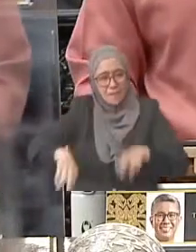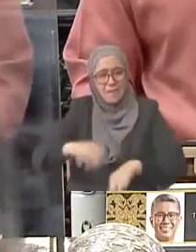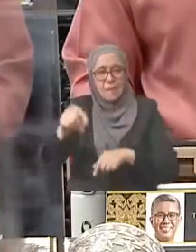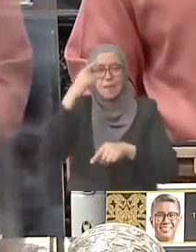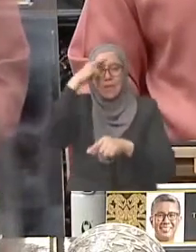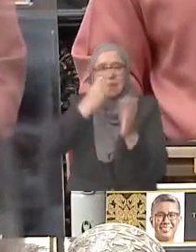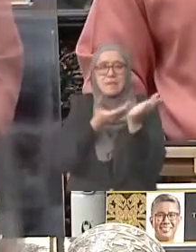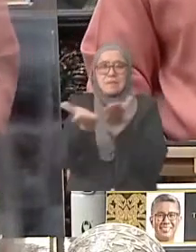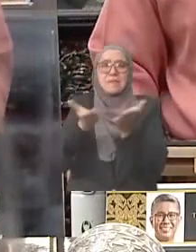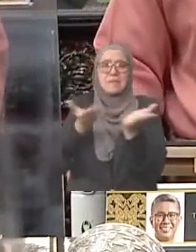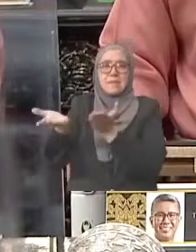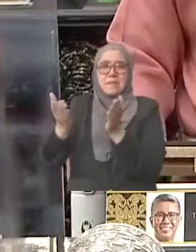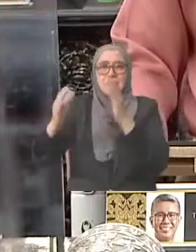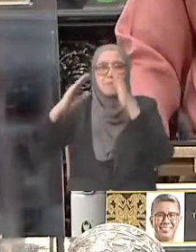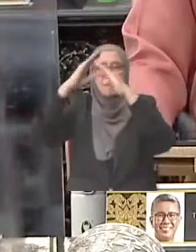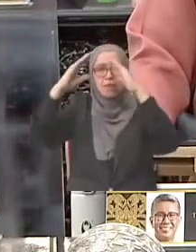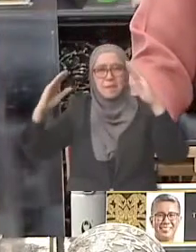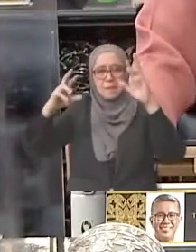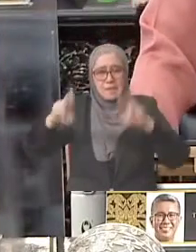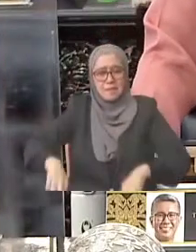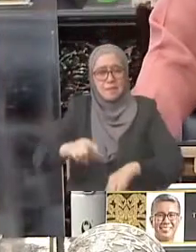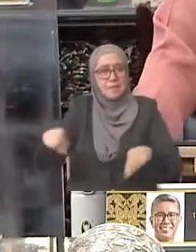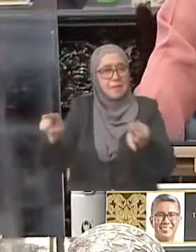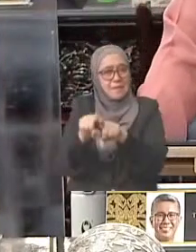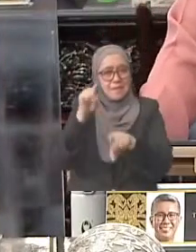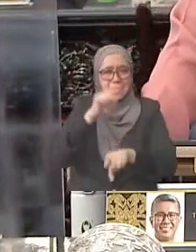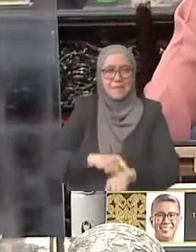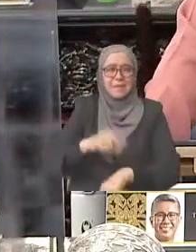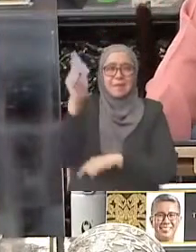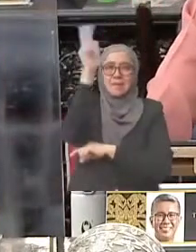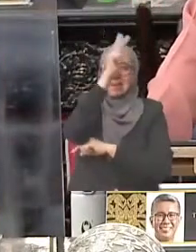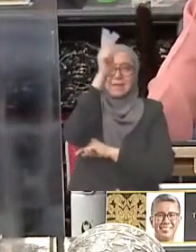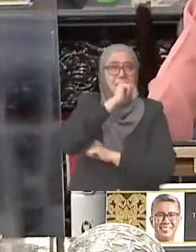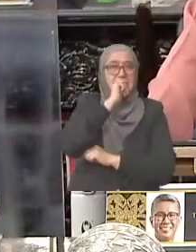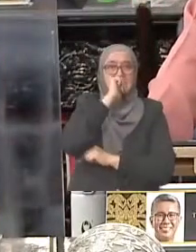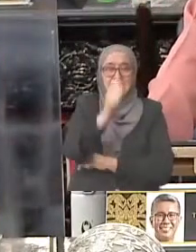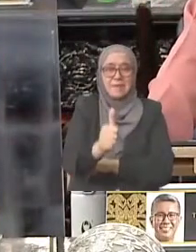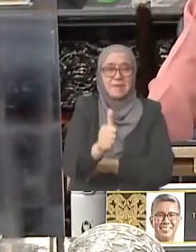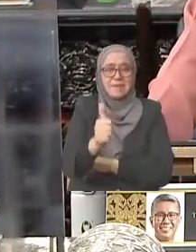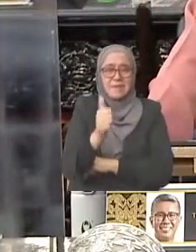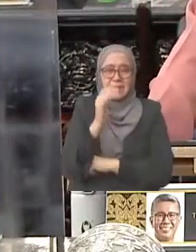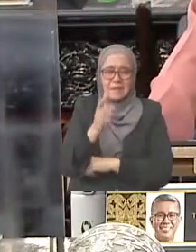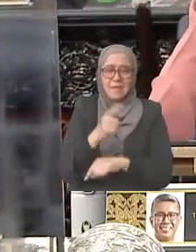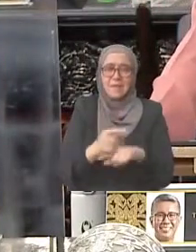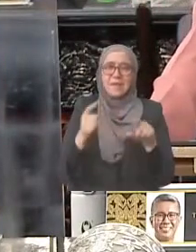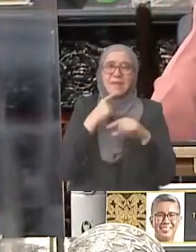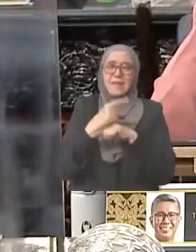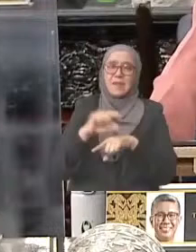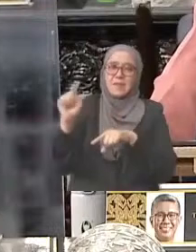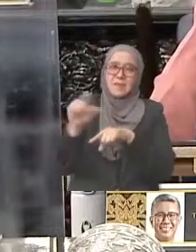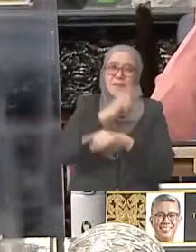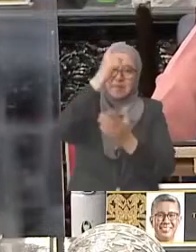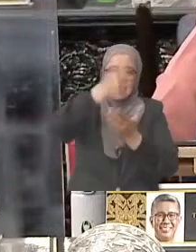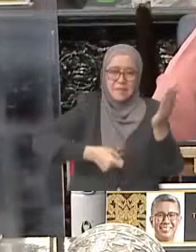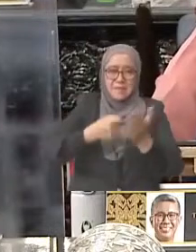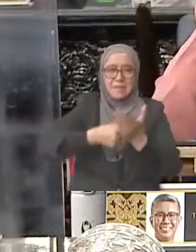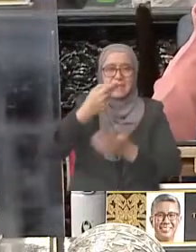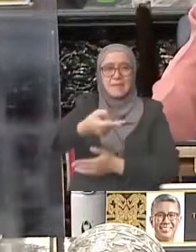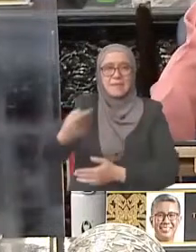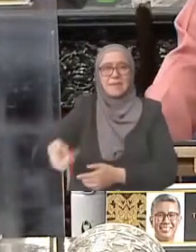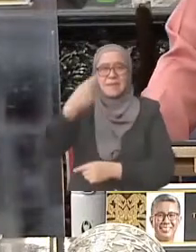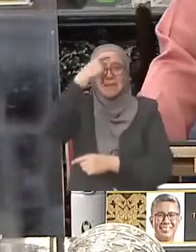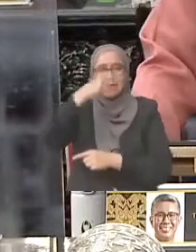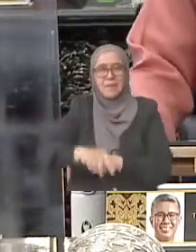rumah Anda ayat pada masa yang sama Kerajaan tidak lagi mengenakan Cukai keuntungan halte tanah bagi